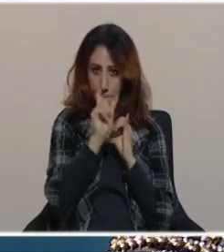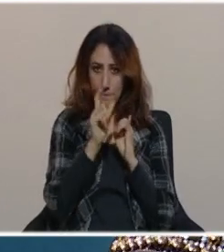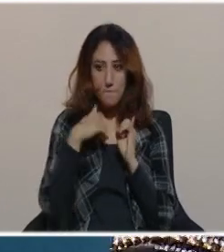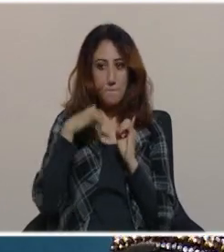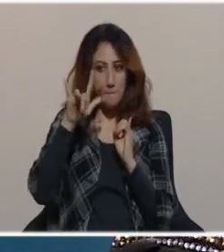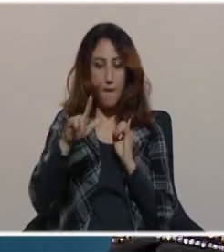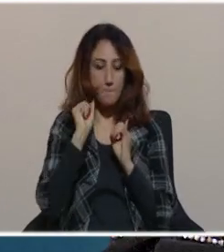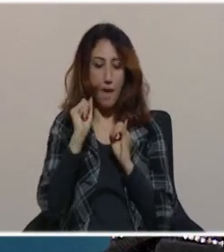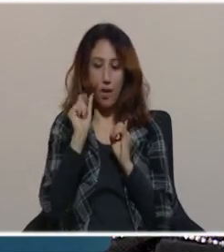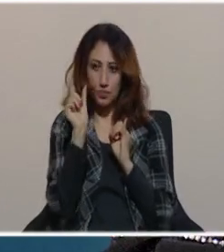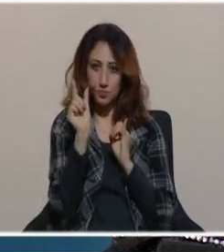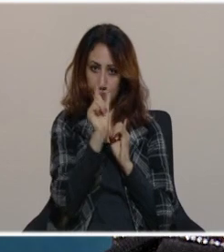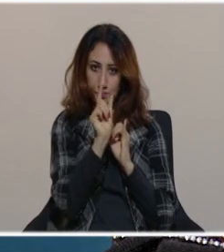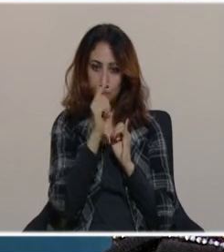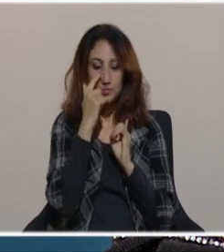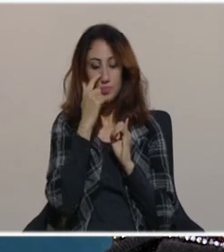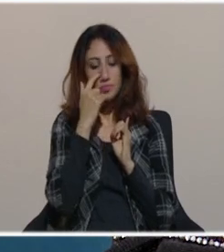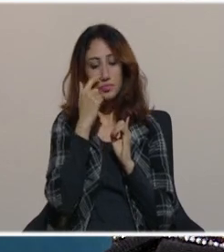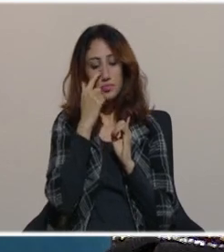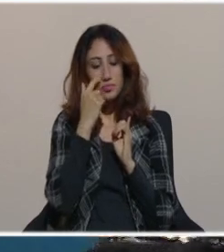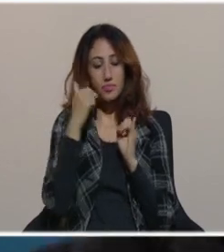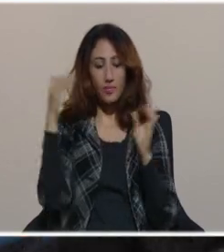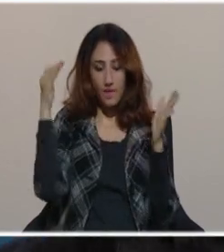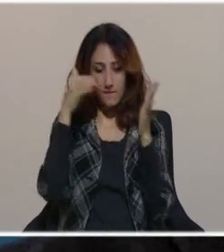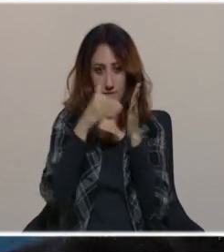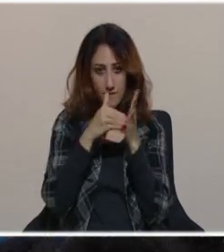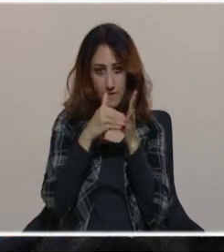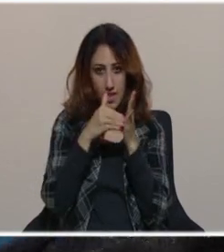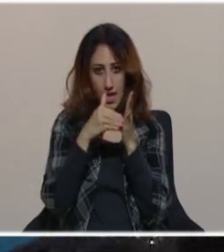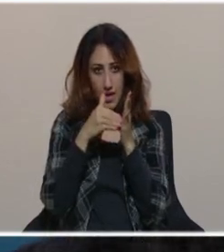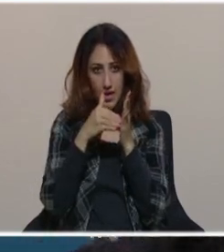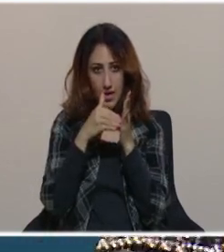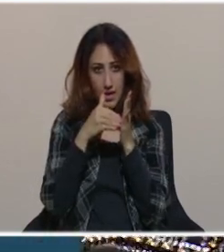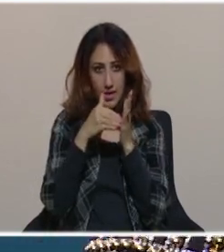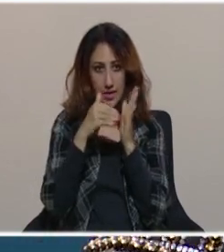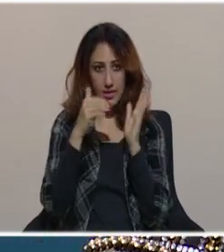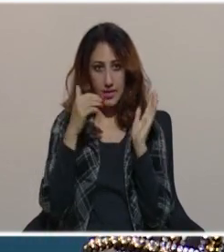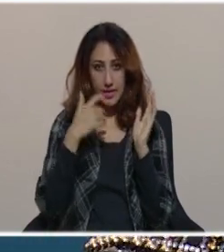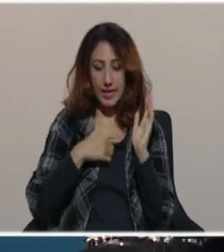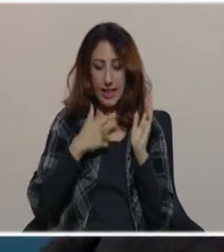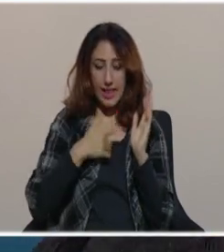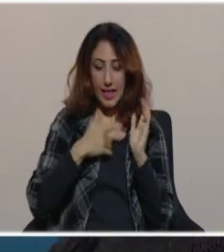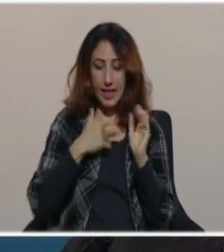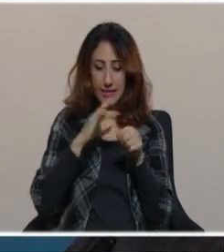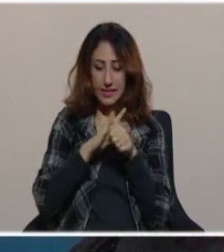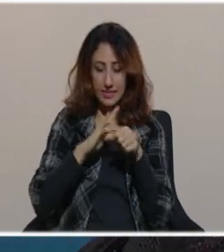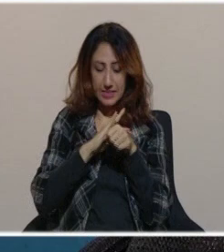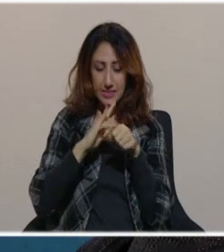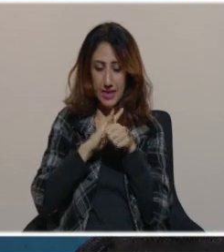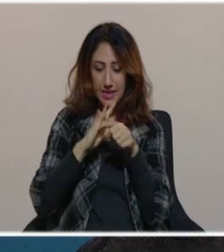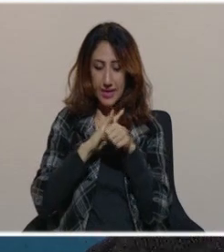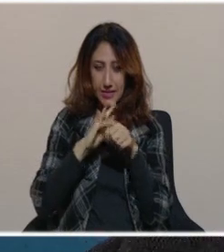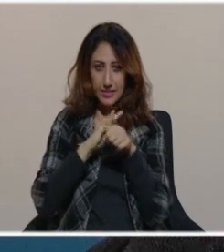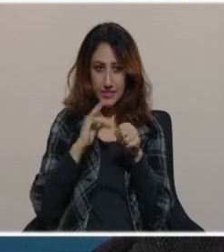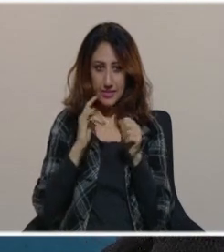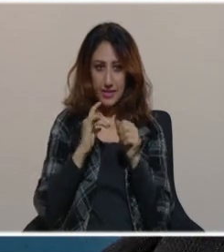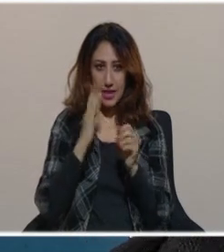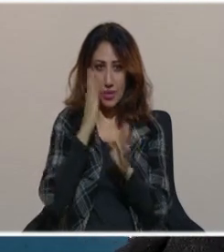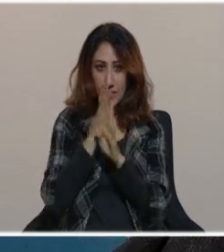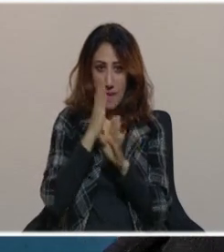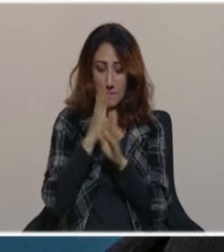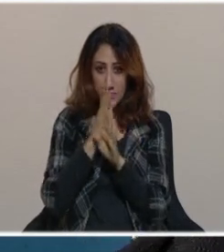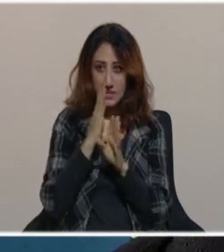بحبها. وفي مشهد أخير اللي هو كان الإحساس فيه، يعني مش التمثيل قد ما